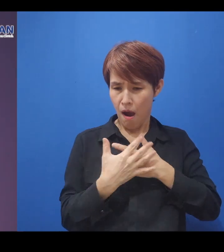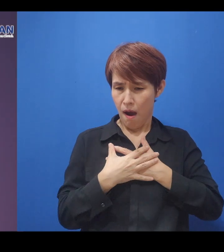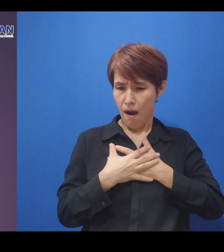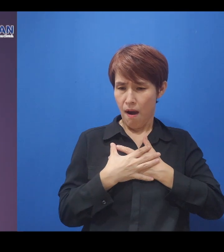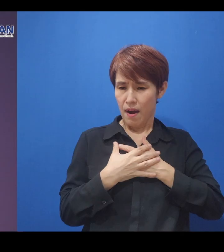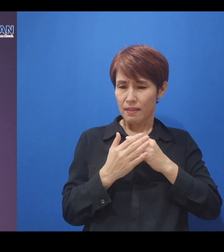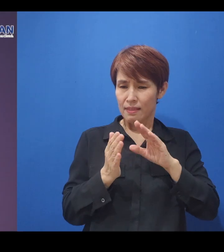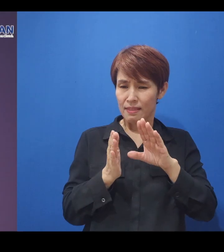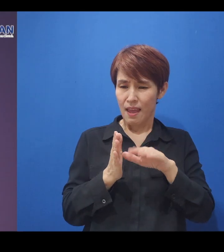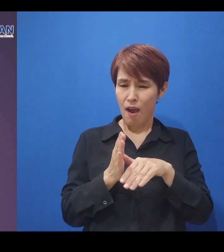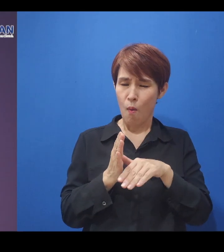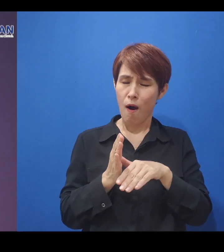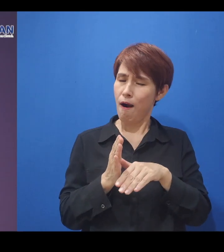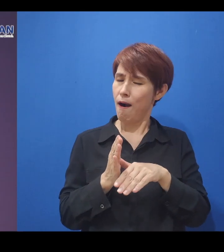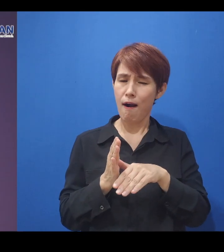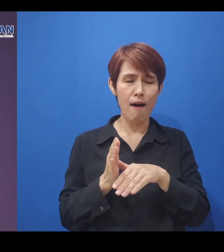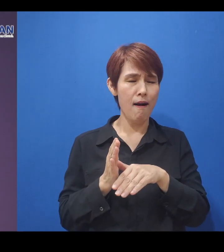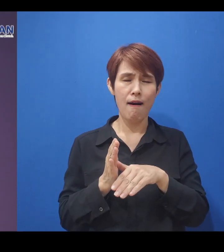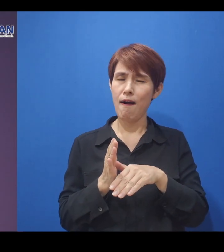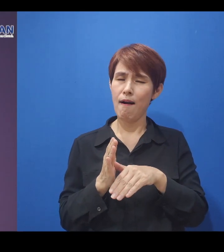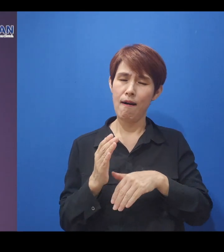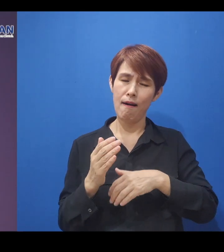그때는 사람 죽입니다.